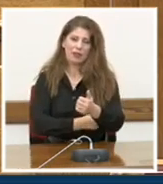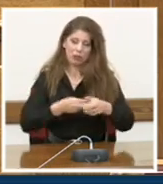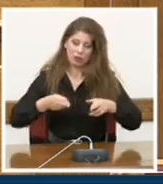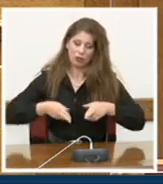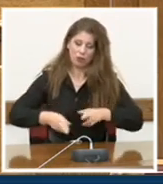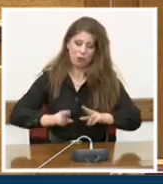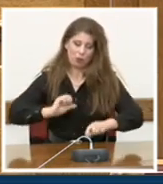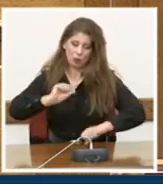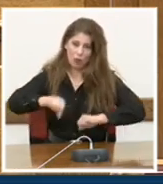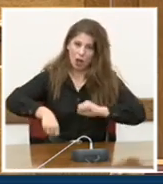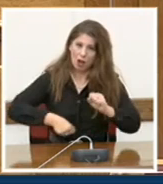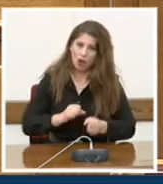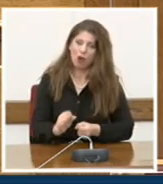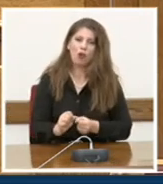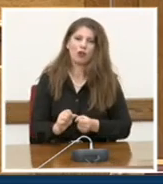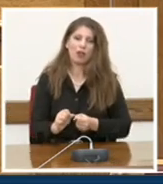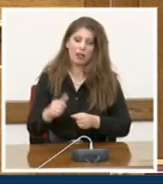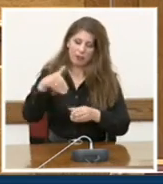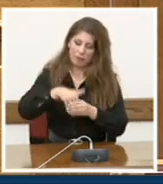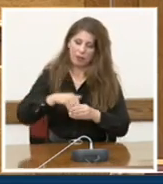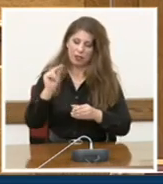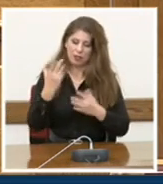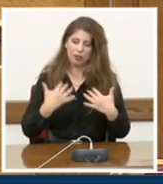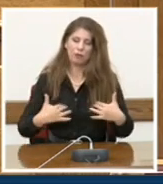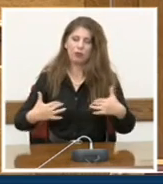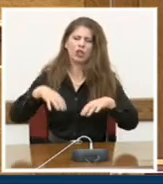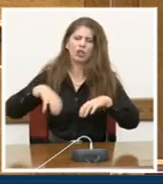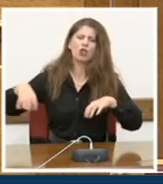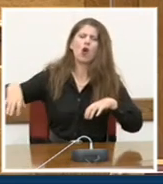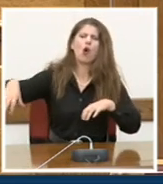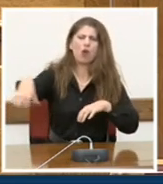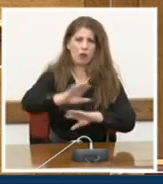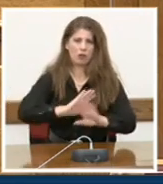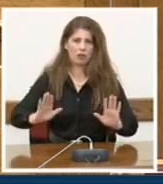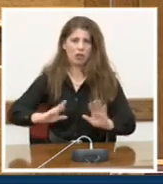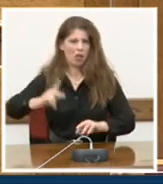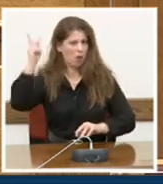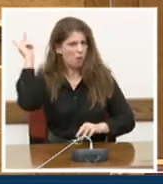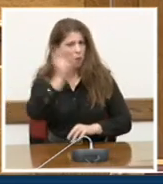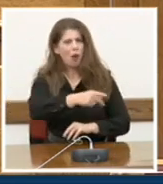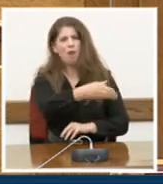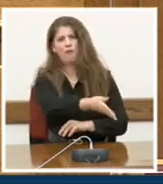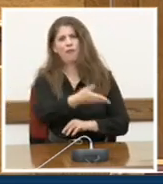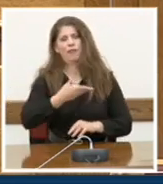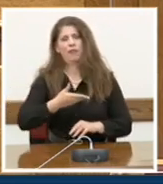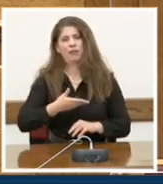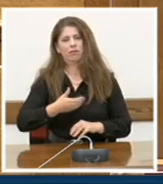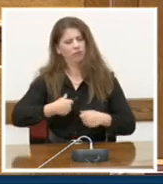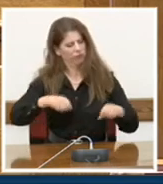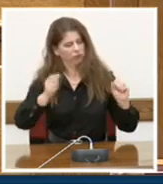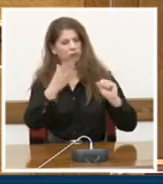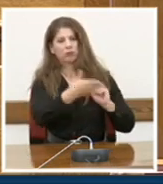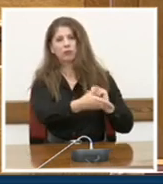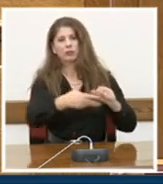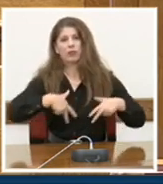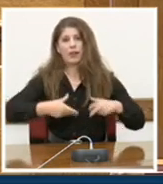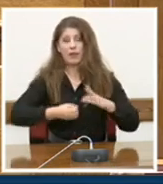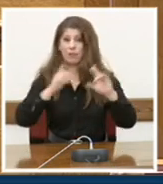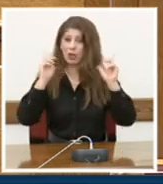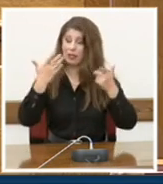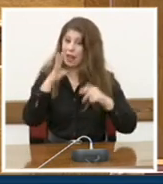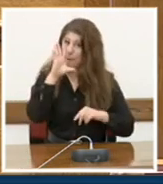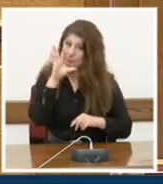αγώνα και μέσα στη Βουλή παντού. Μομφή λοιπόν στην κυβέρνηση της Νέας Δημοκρατίας. Όμως η πραγματική